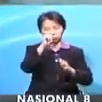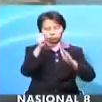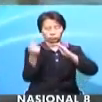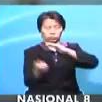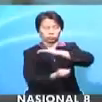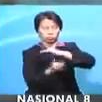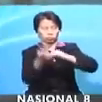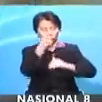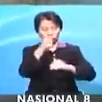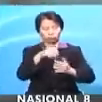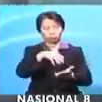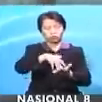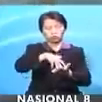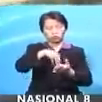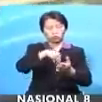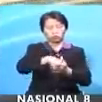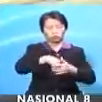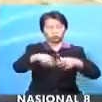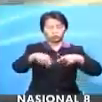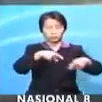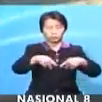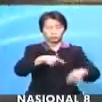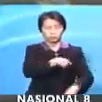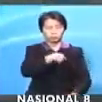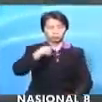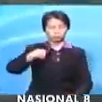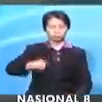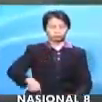kelembaban dalam pasaran Cina